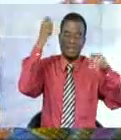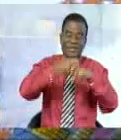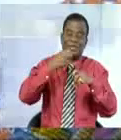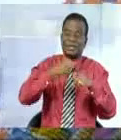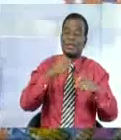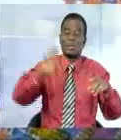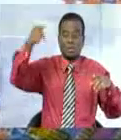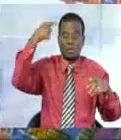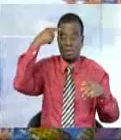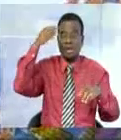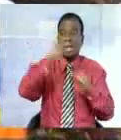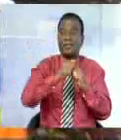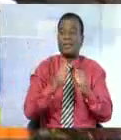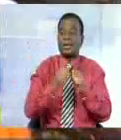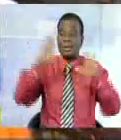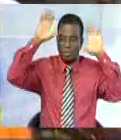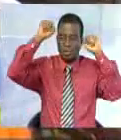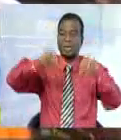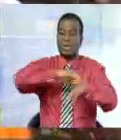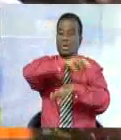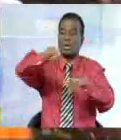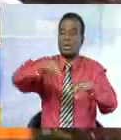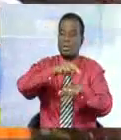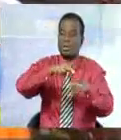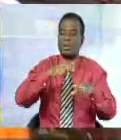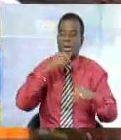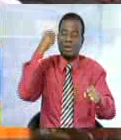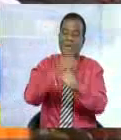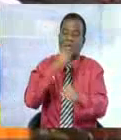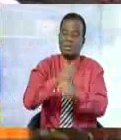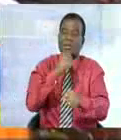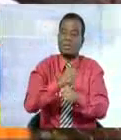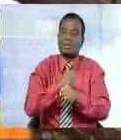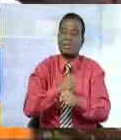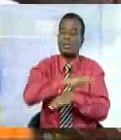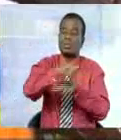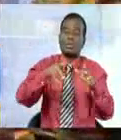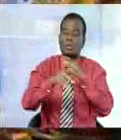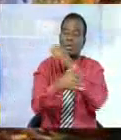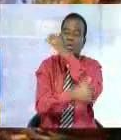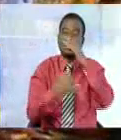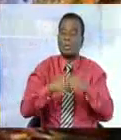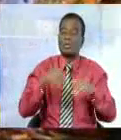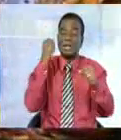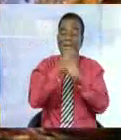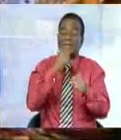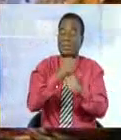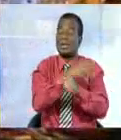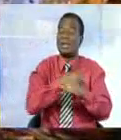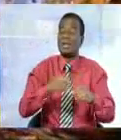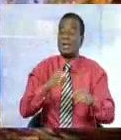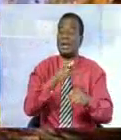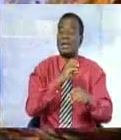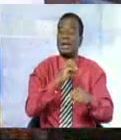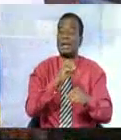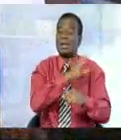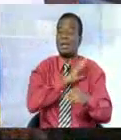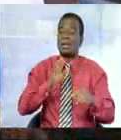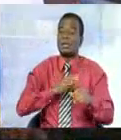le gouvernement, sous l'impulsion du président de la République, est au travail. Tout le pays est en chantier et les conseils